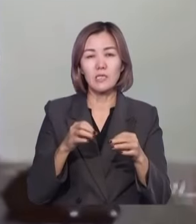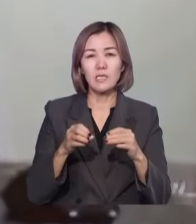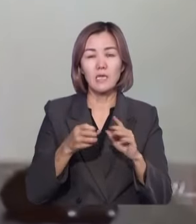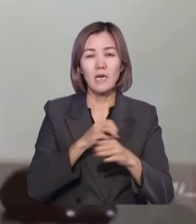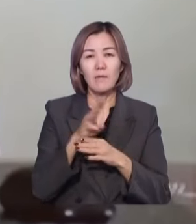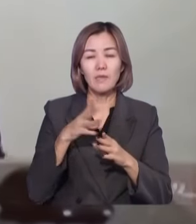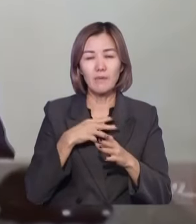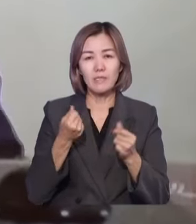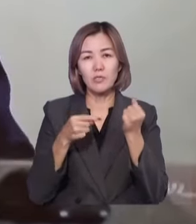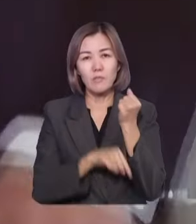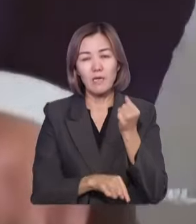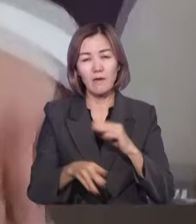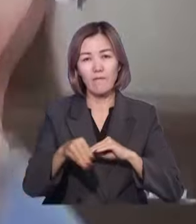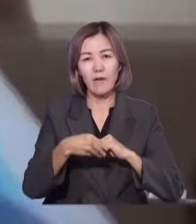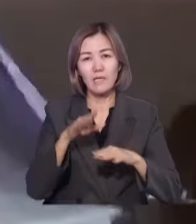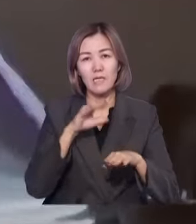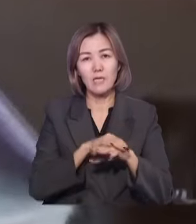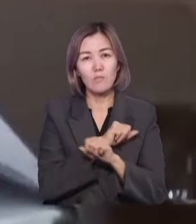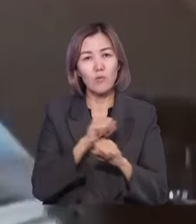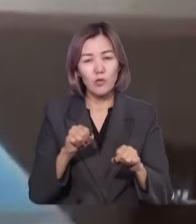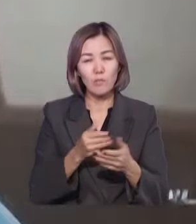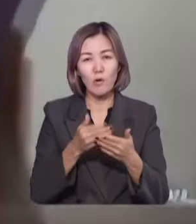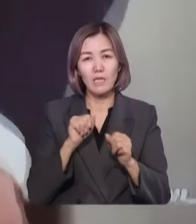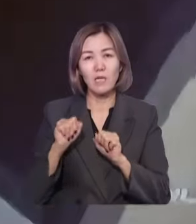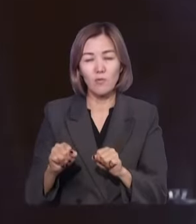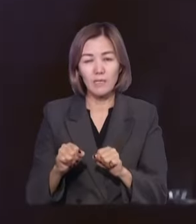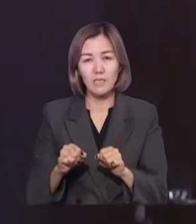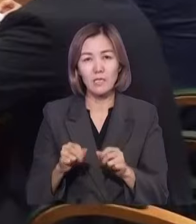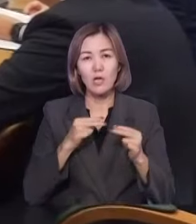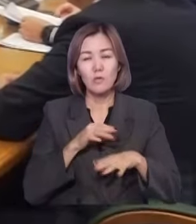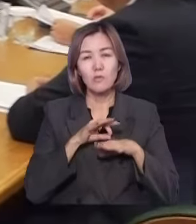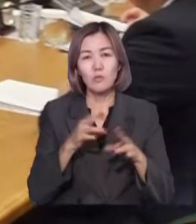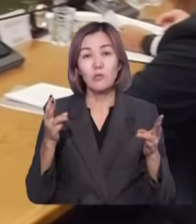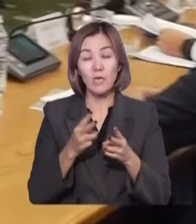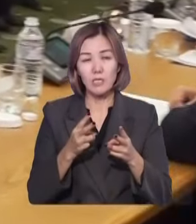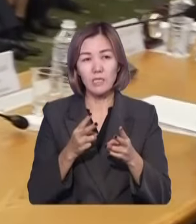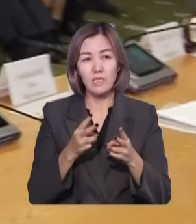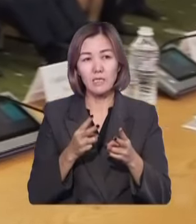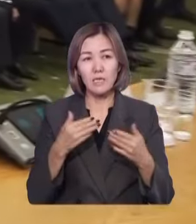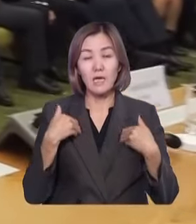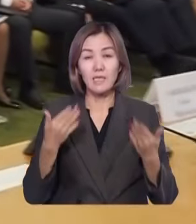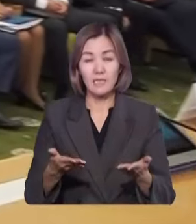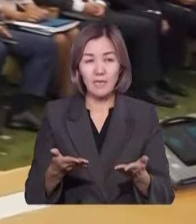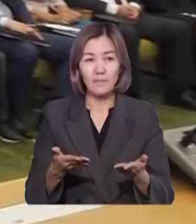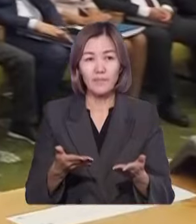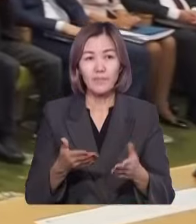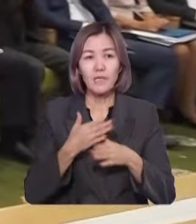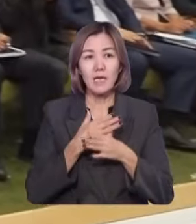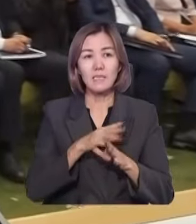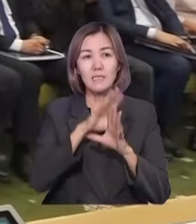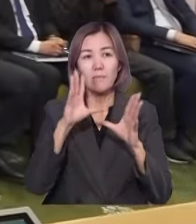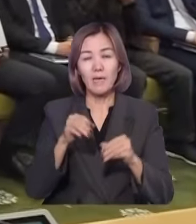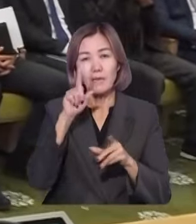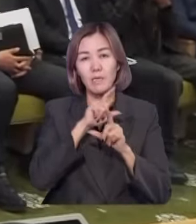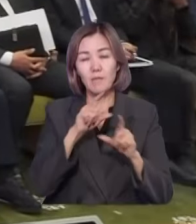қамтамасыз ету, сыбайлас жемқорлық фактілерін болдырмау және алдын алу мақсатында жұмыс жүргізілу қажет екені алға тартты. Аясында барлық мемлекеттік